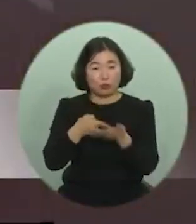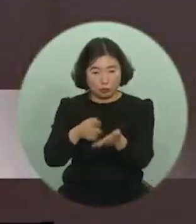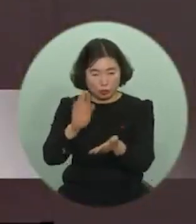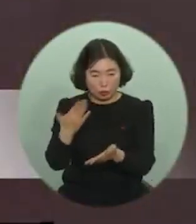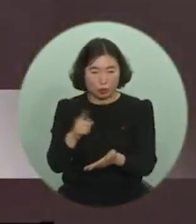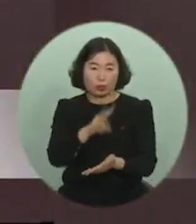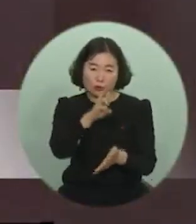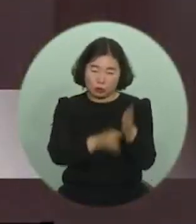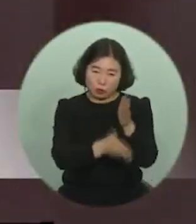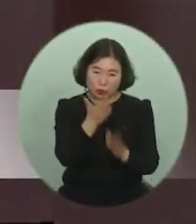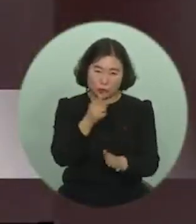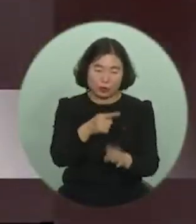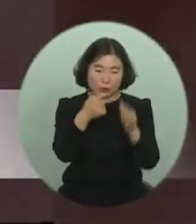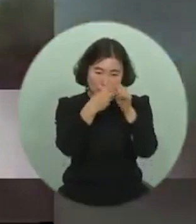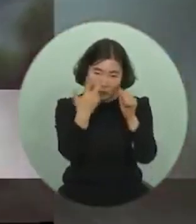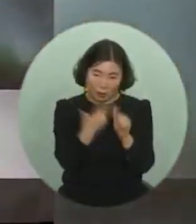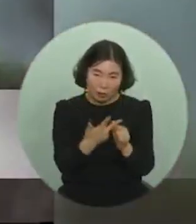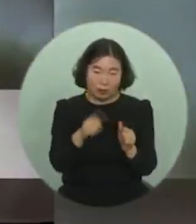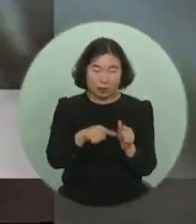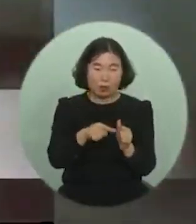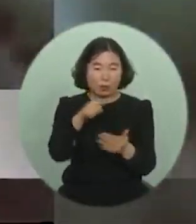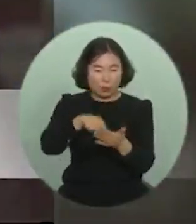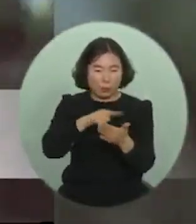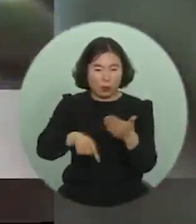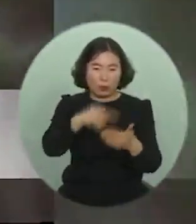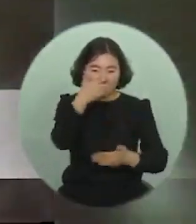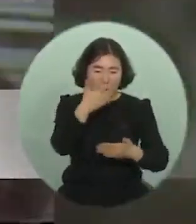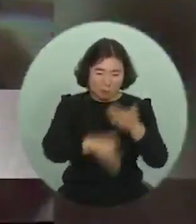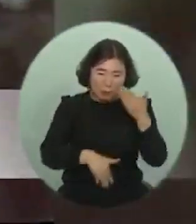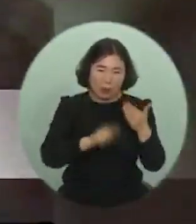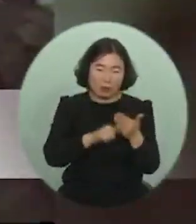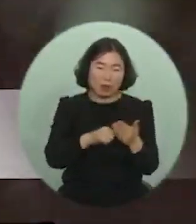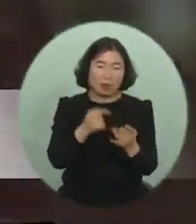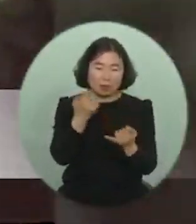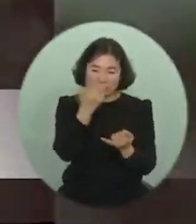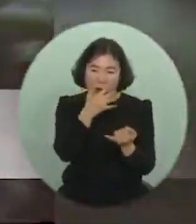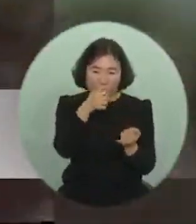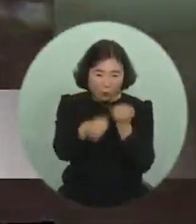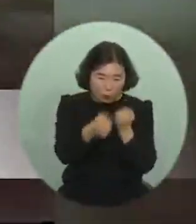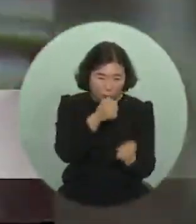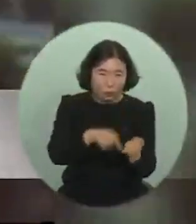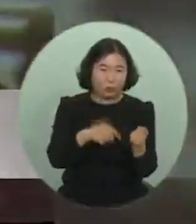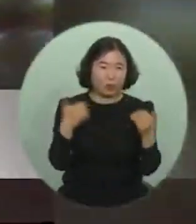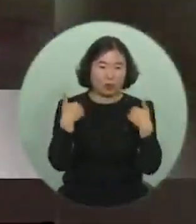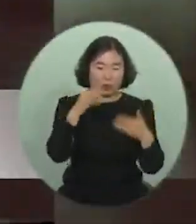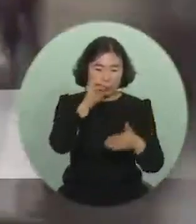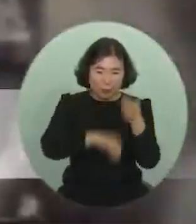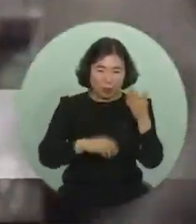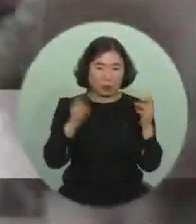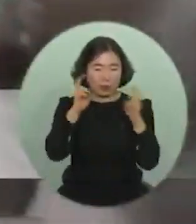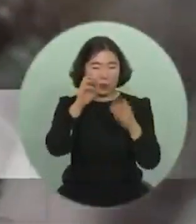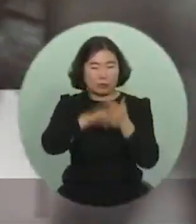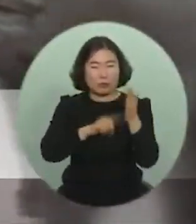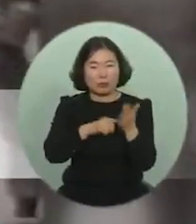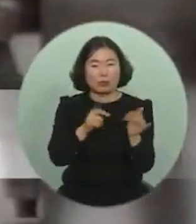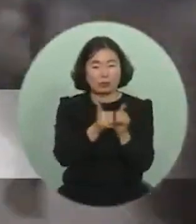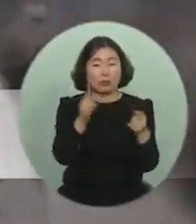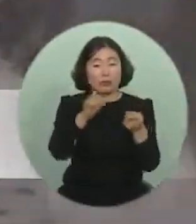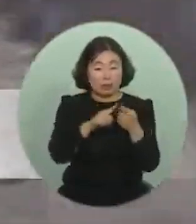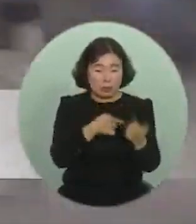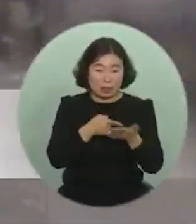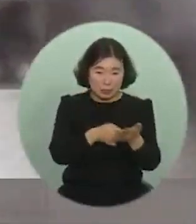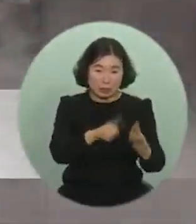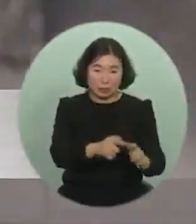광주시는 이전 일곱차례 보상에서 제외됐던 성폭력 피해나 수배 해직 학사 징계자 등에 대한 신청